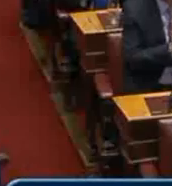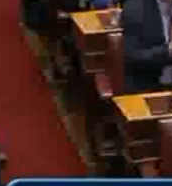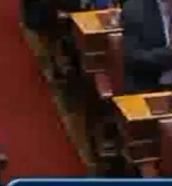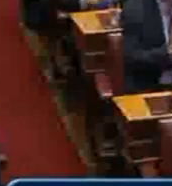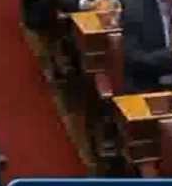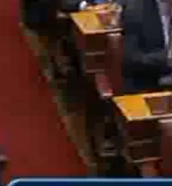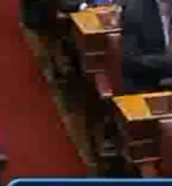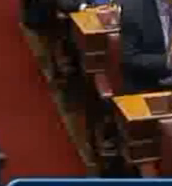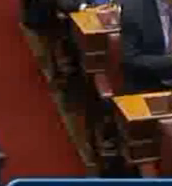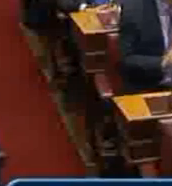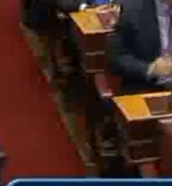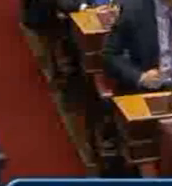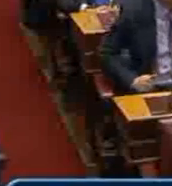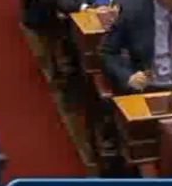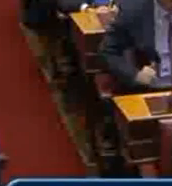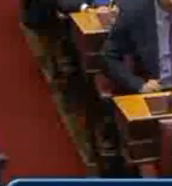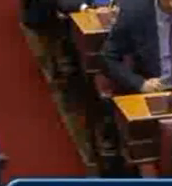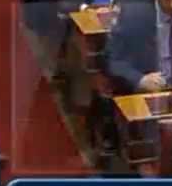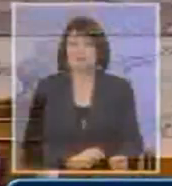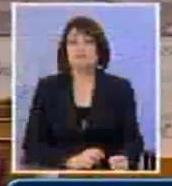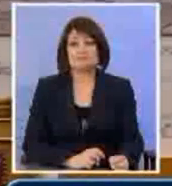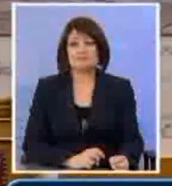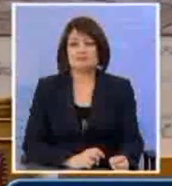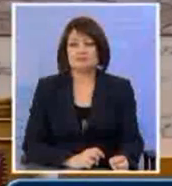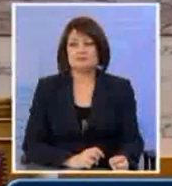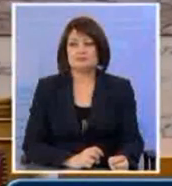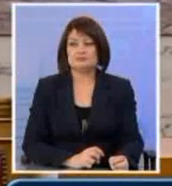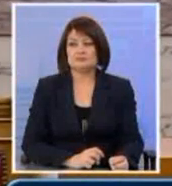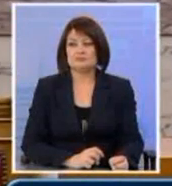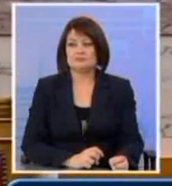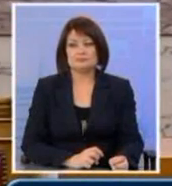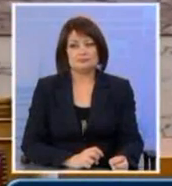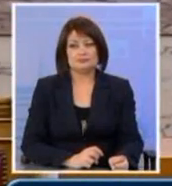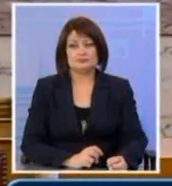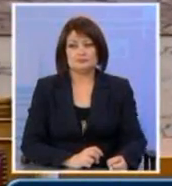Ο πρόεδρος της Κοινοβουλευτικής Ομάδας Ανεξαρτήτων Ελλήνων, ο κύριος Πάνος Καμένος, έχει το λόγο.